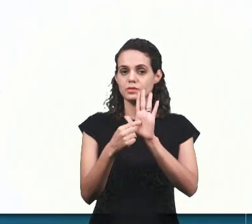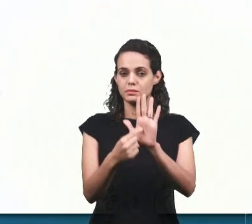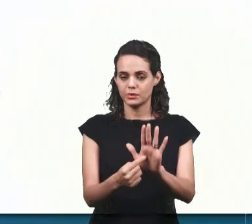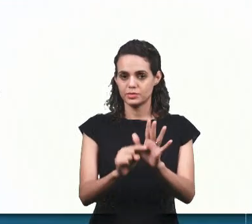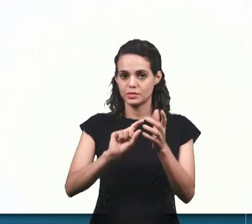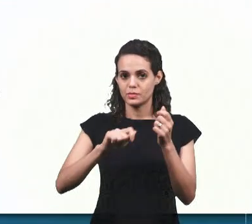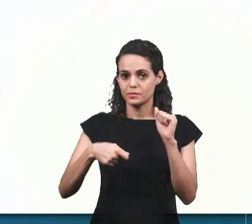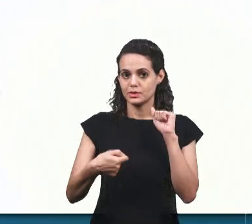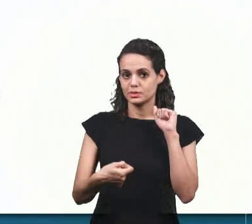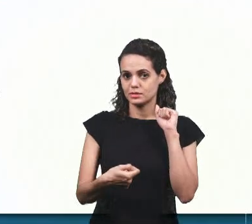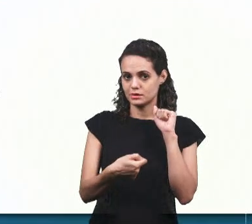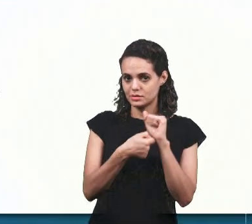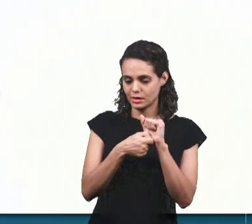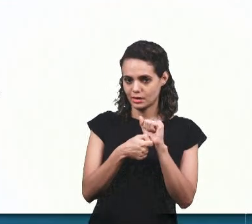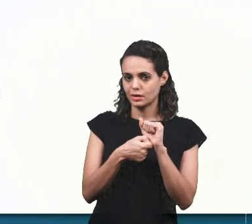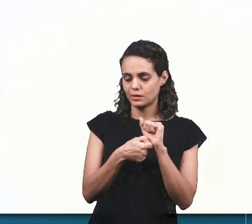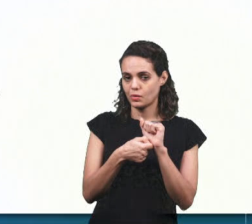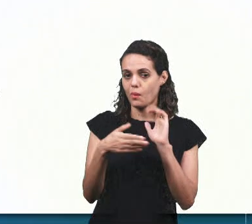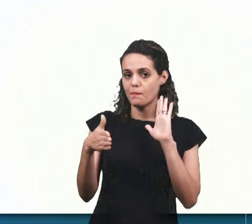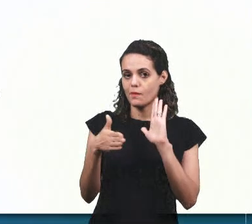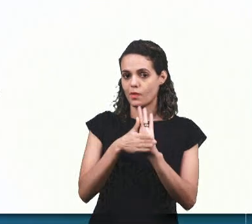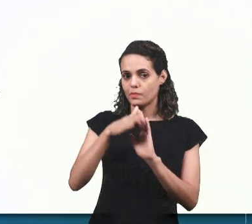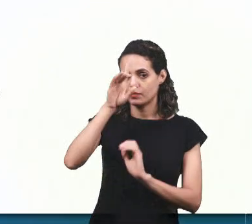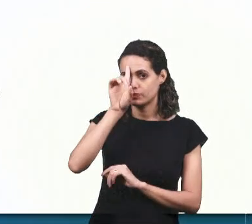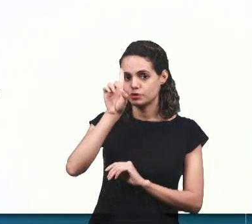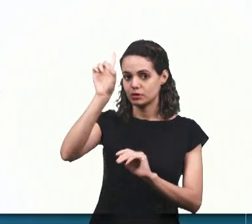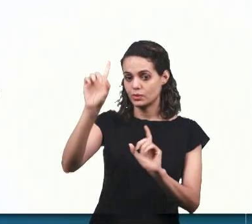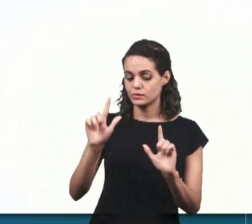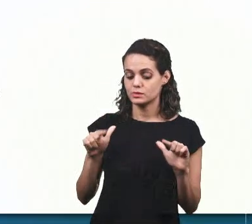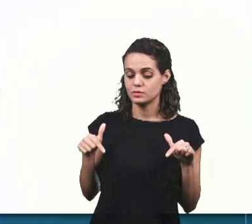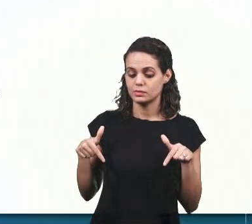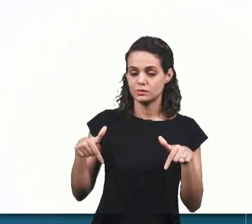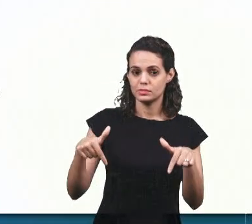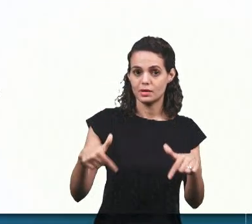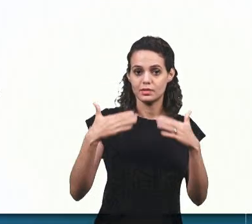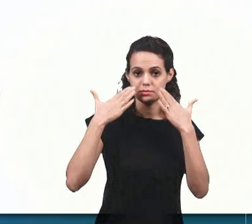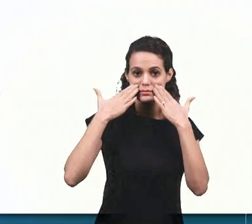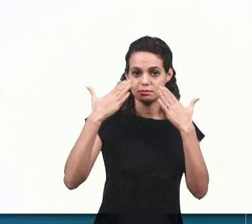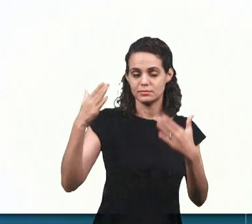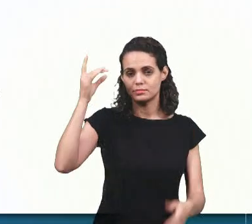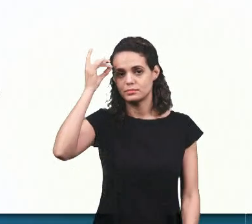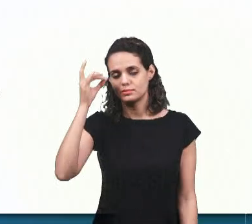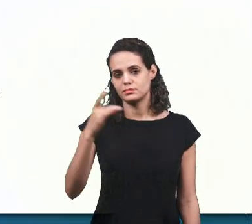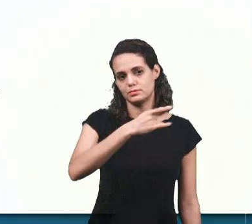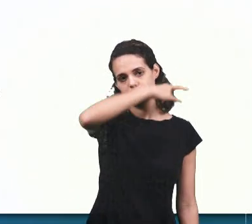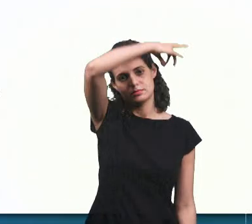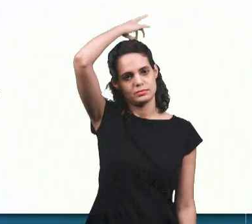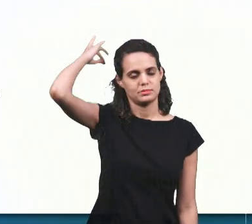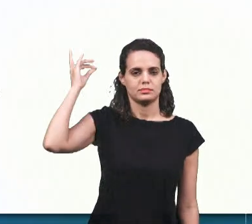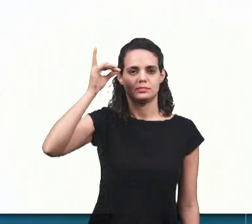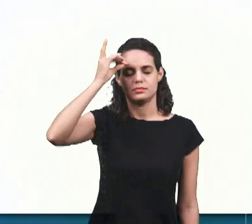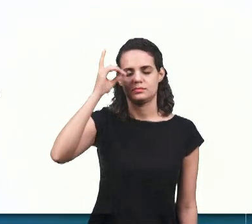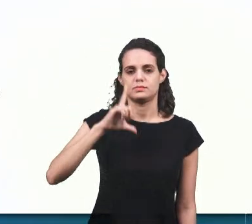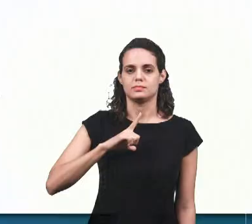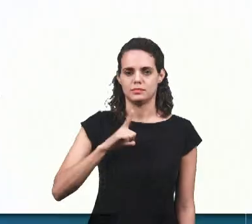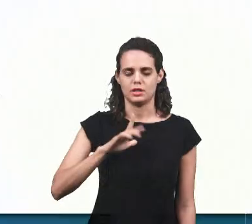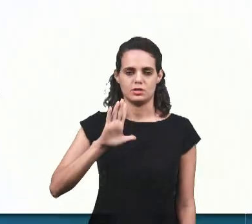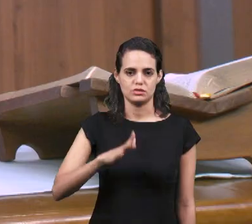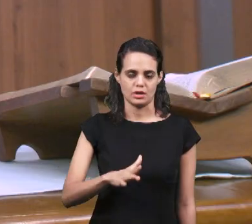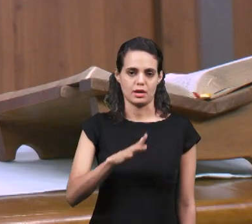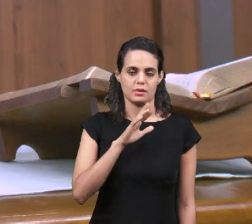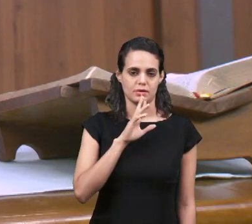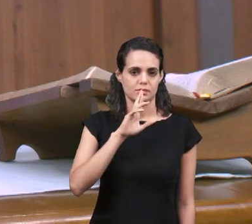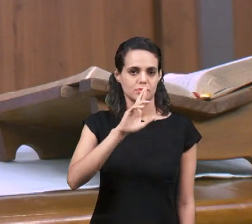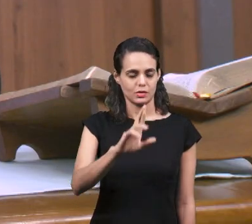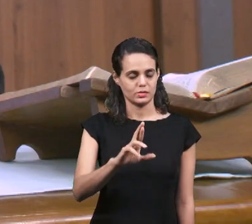manifestation du mystère du Saint-Esprit. Nous avons une réponse, mais celui qui va nous confier cette réponse, c'est notre